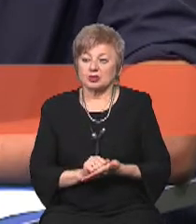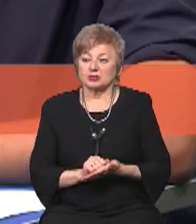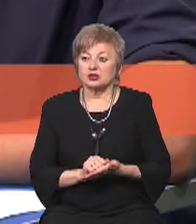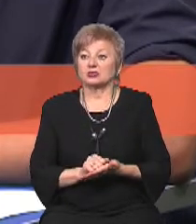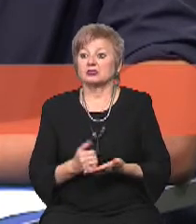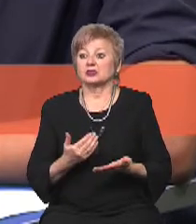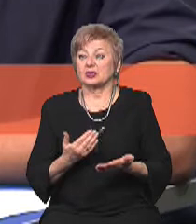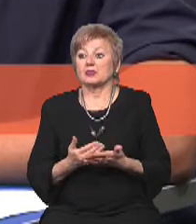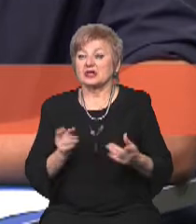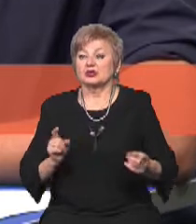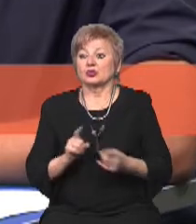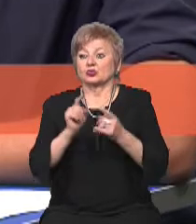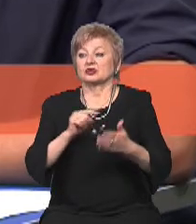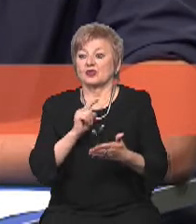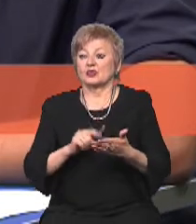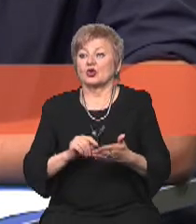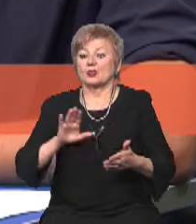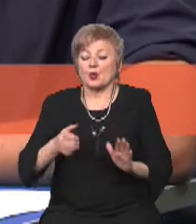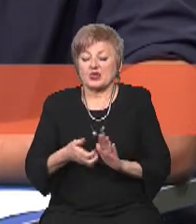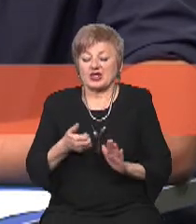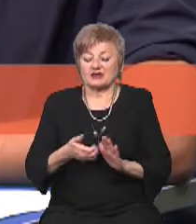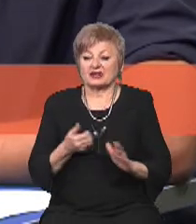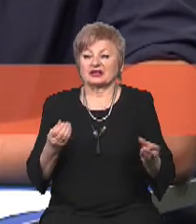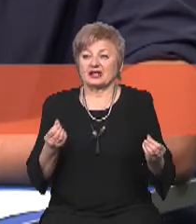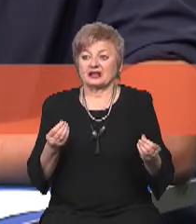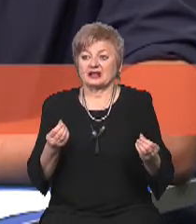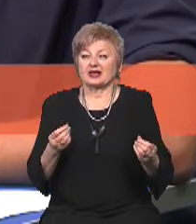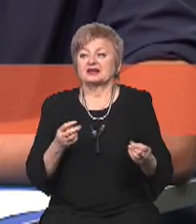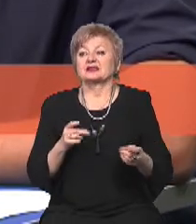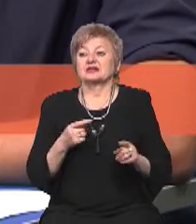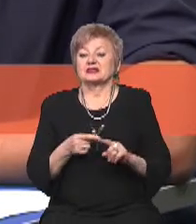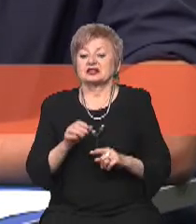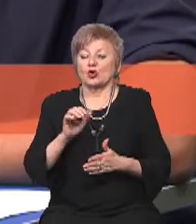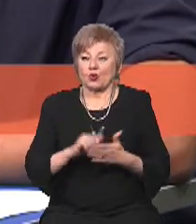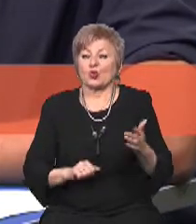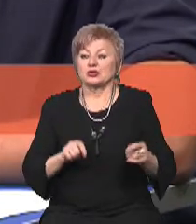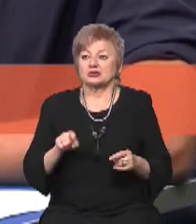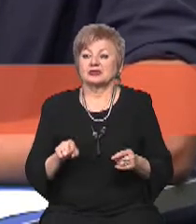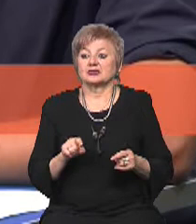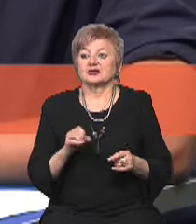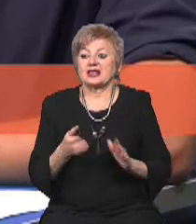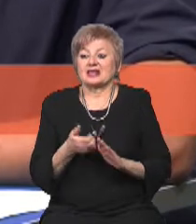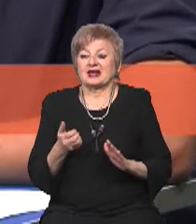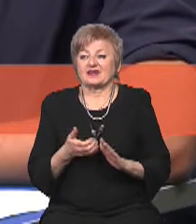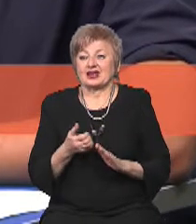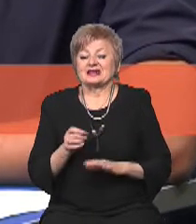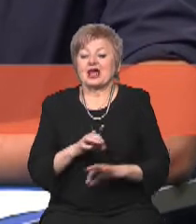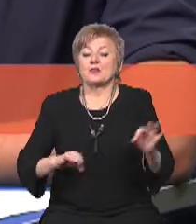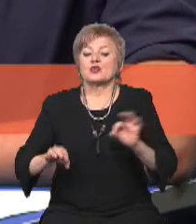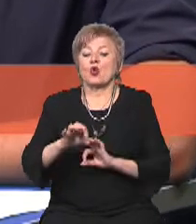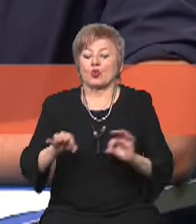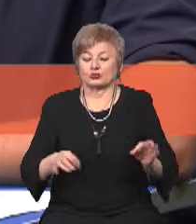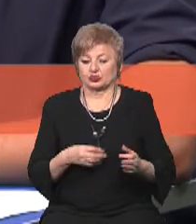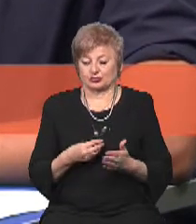роки вже зіткнулася з питанням того, що потім не вистачає коштів на реалізацію саме за нестачі їх на проєктну